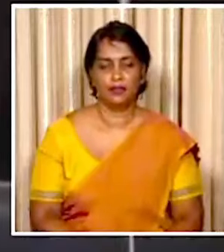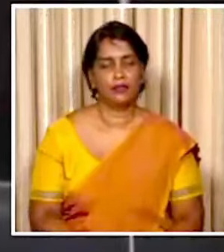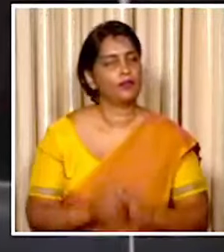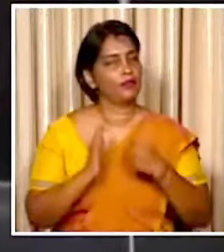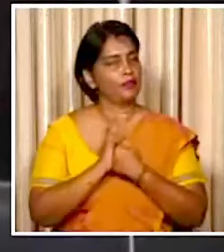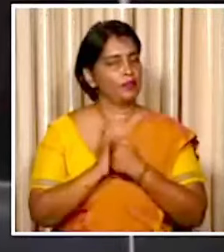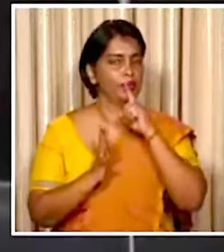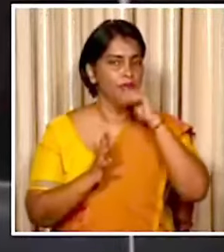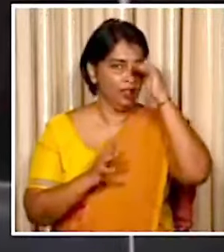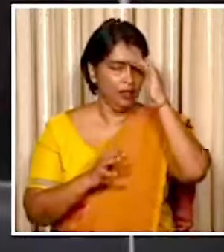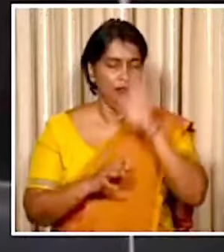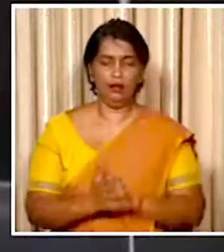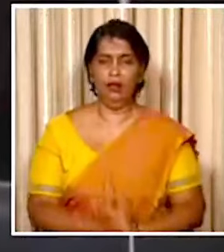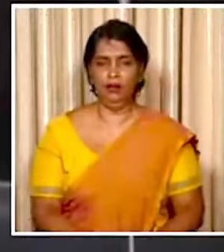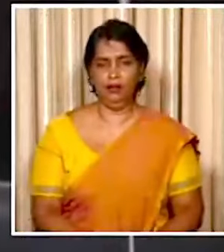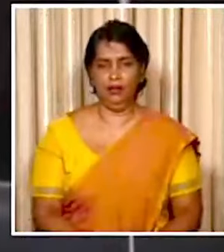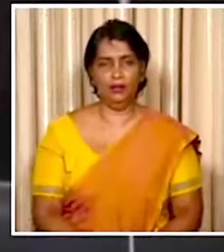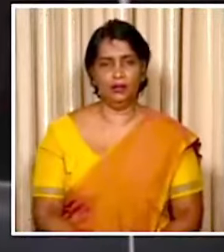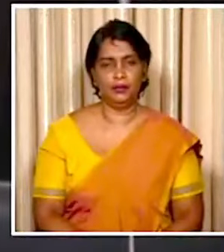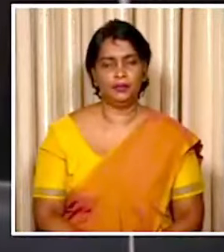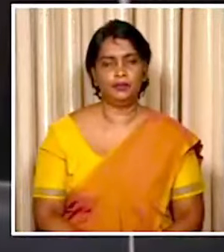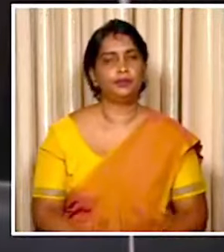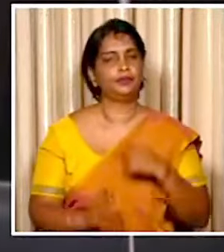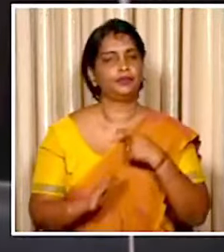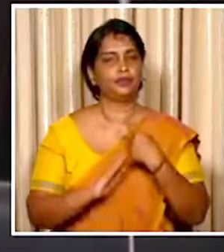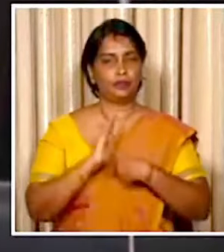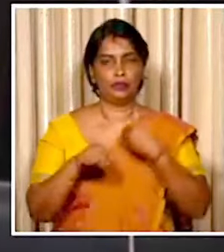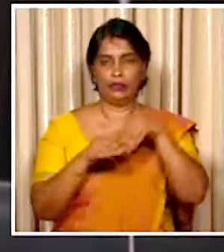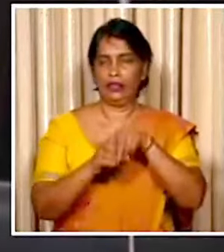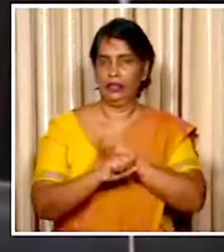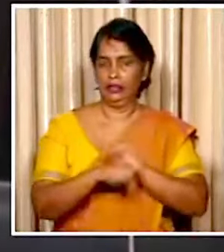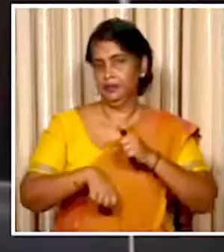කථානායකතුමනි, මම ලංකාවේ නොහිටපු වෙලාවක